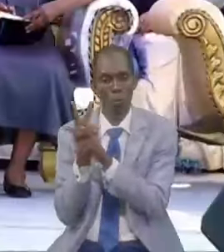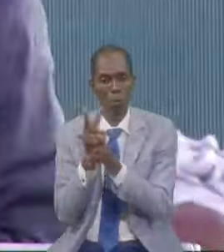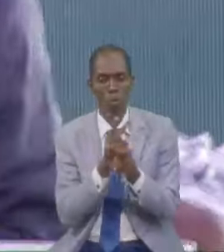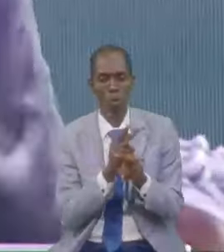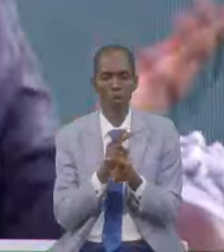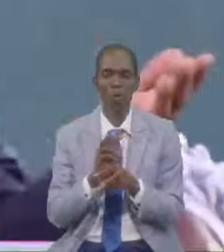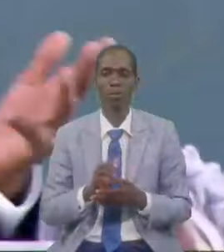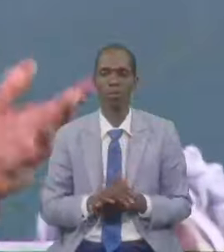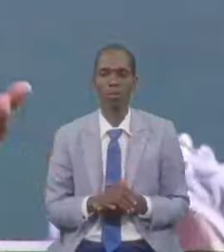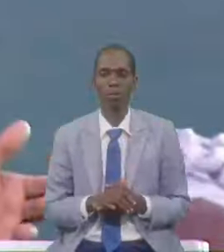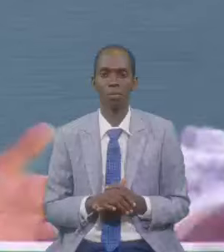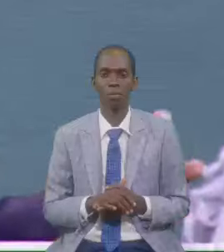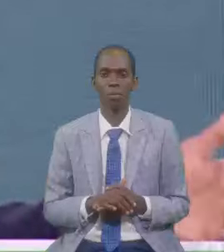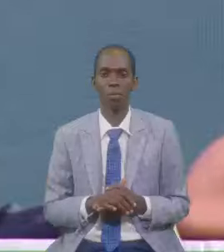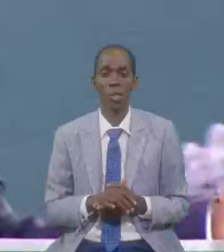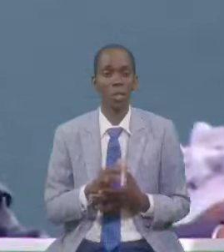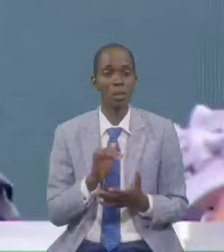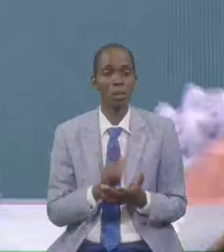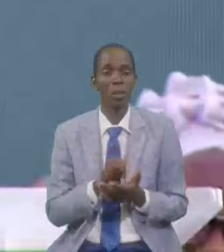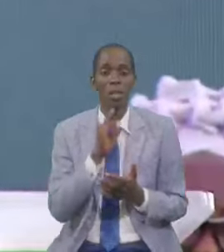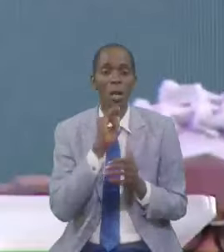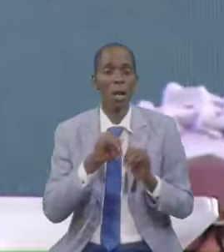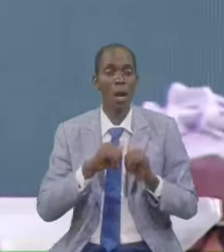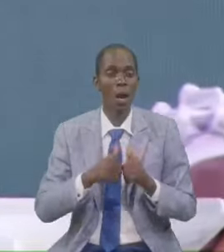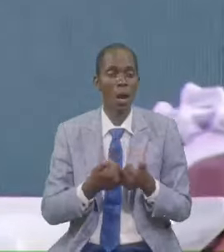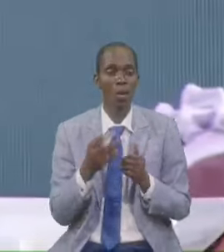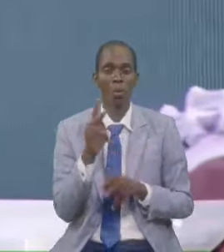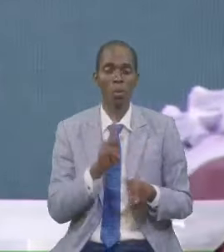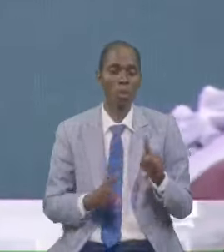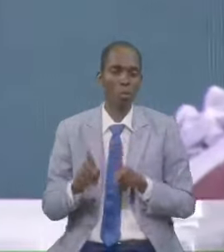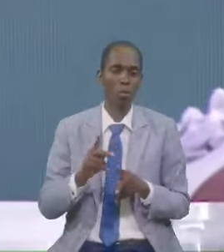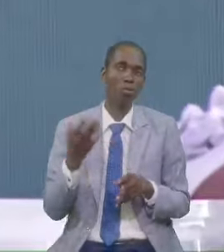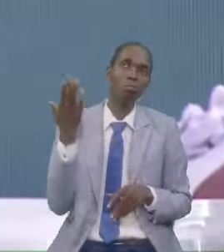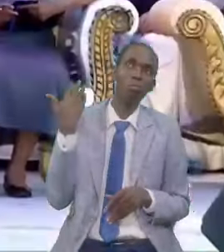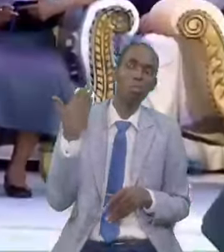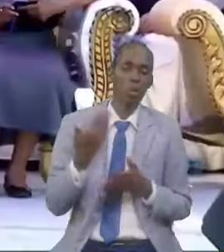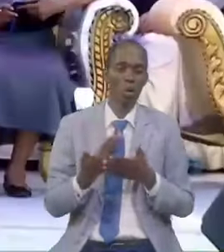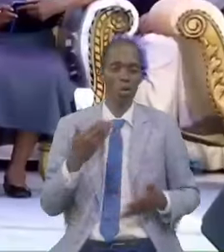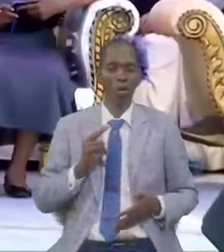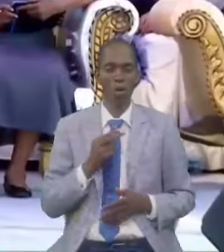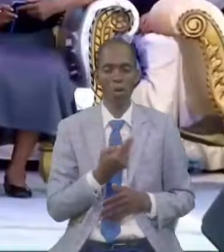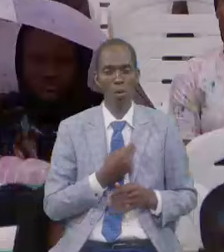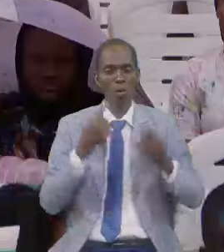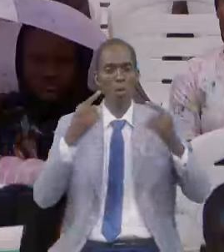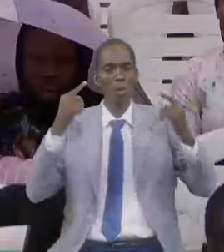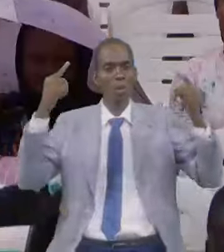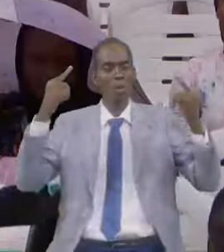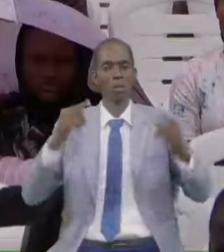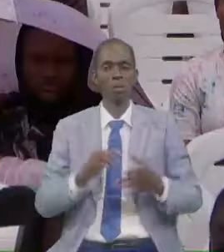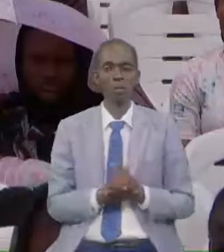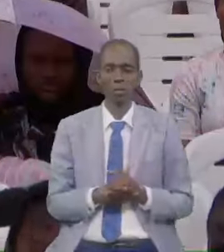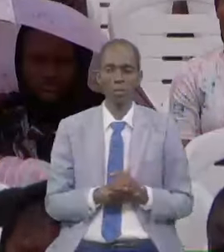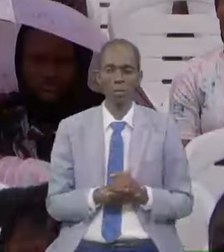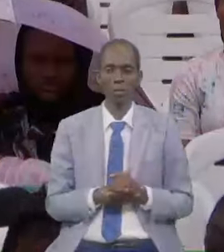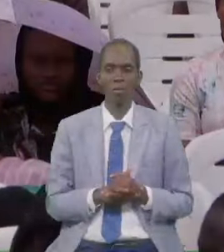సెలవిచ్చుచున్నానంటే, that's how those people that went before us, that's how they succeeded. కొంతమంది ప్రజలు ఆ విధంగా శబ్దాన్ని ఆలకించి